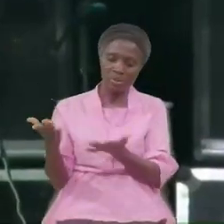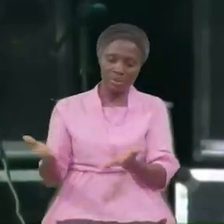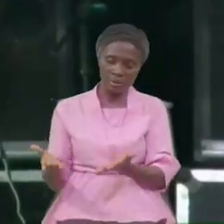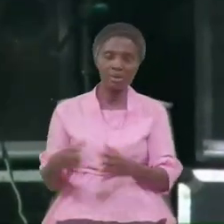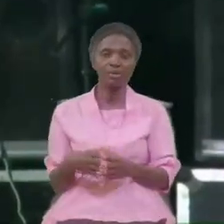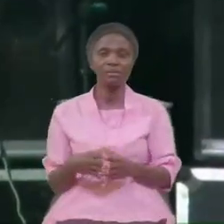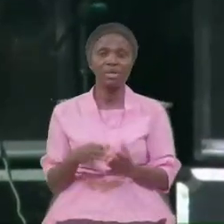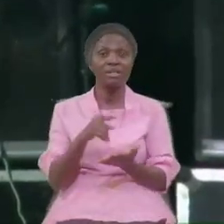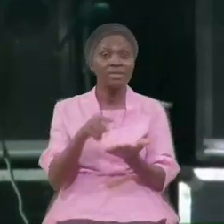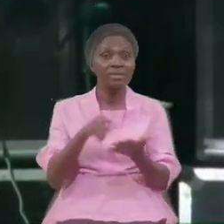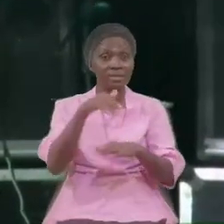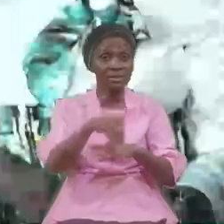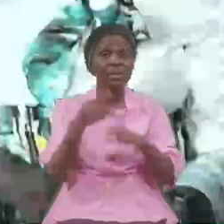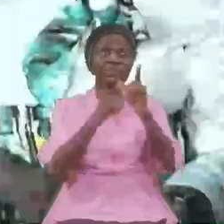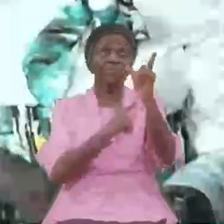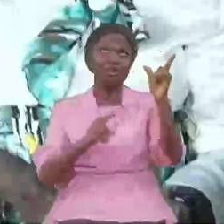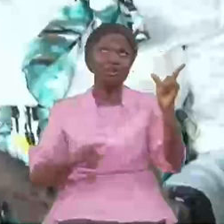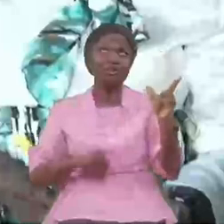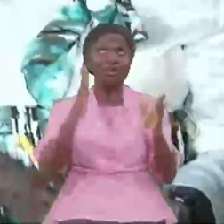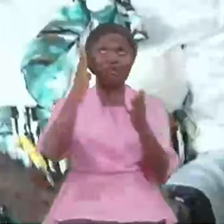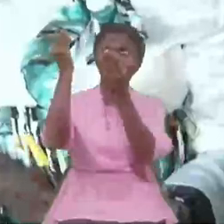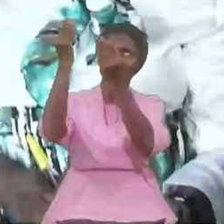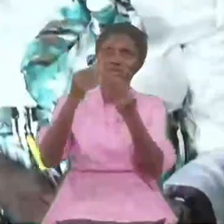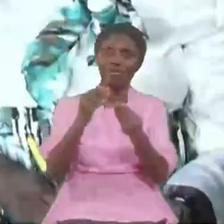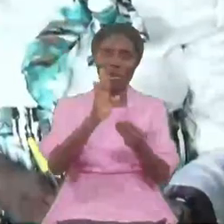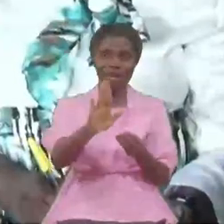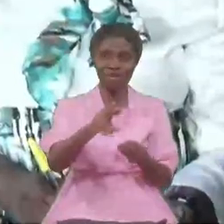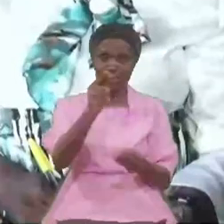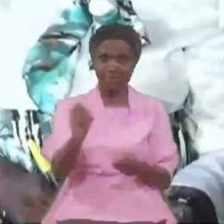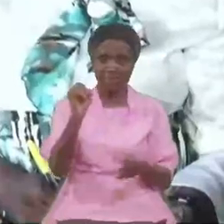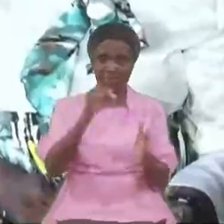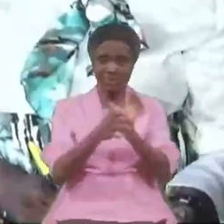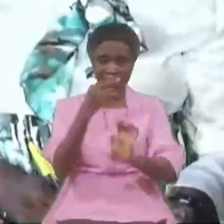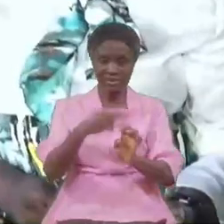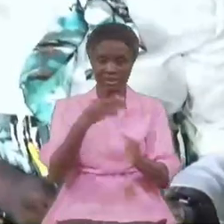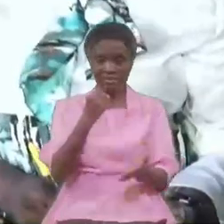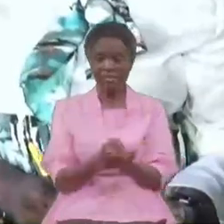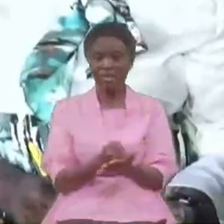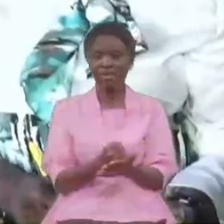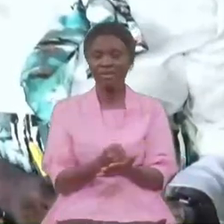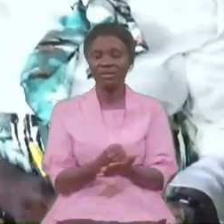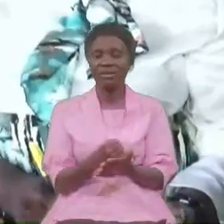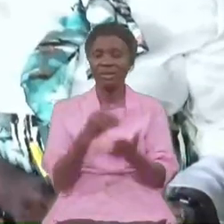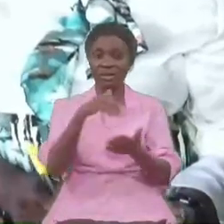Ce soir, le Seigneur pourvoira à vos besoins.